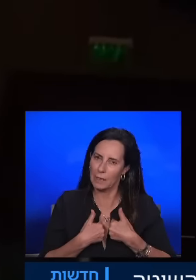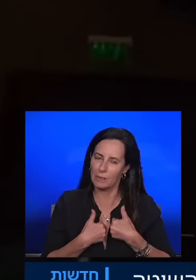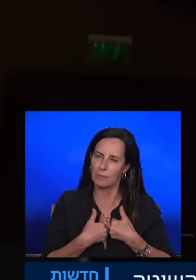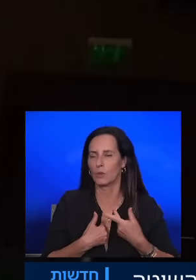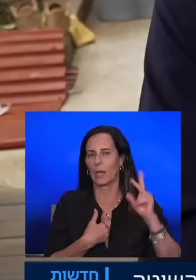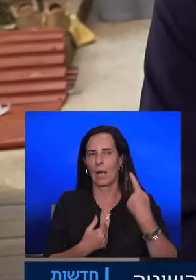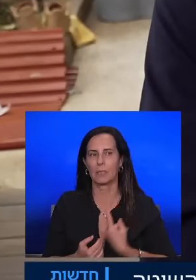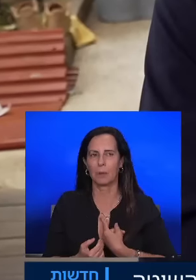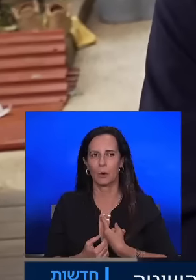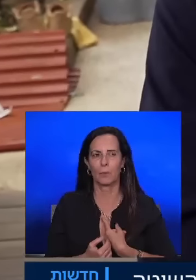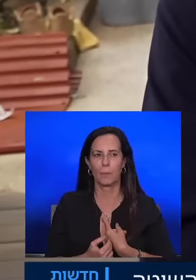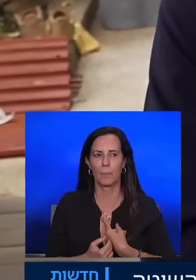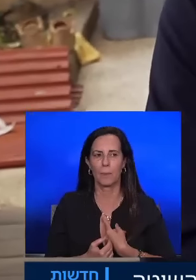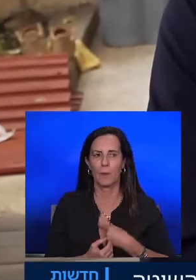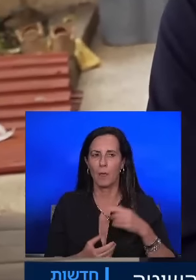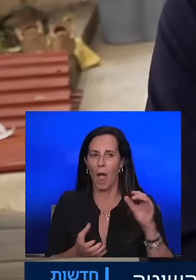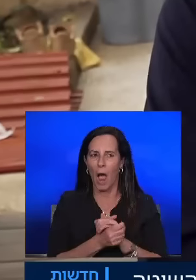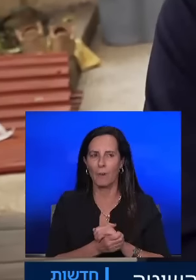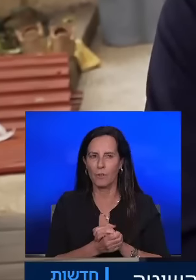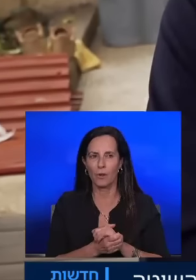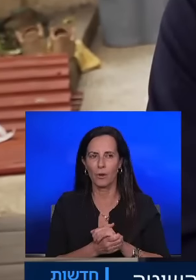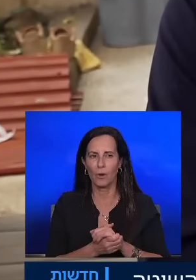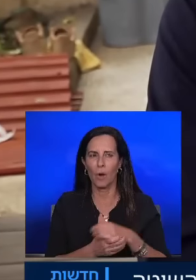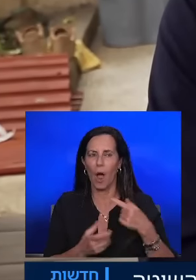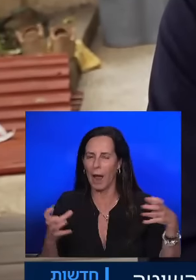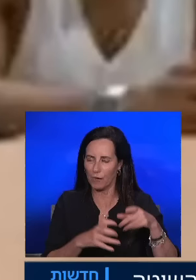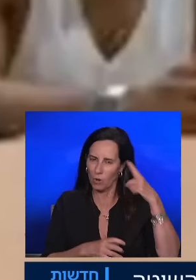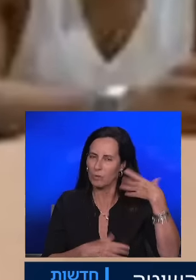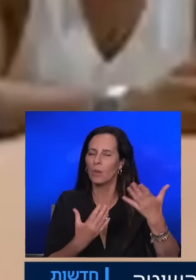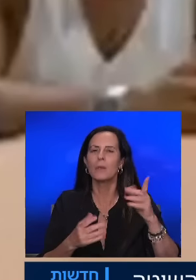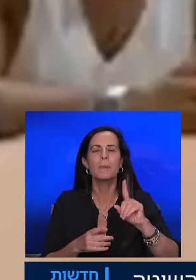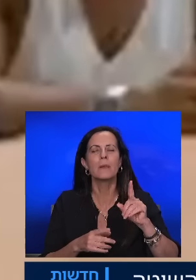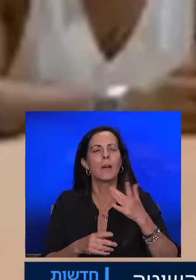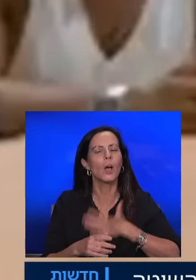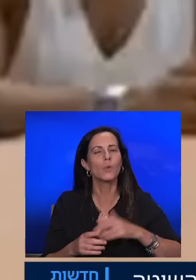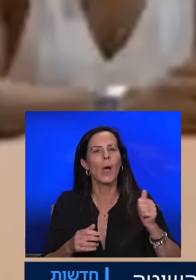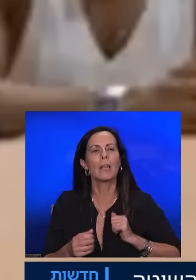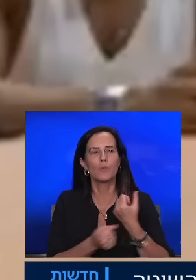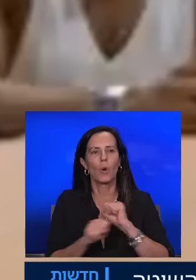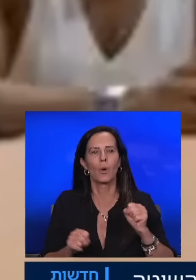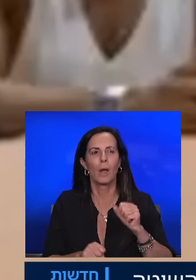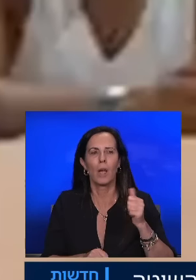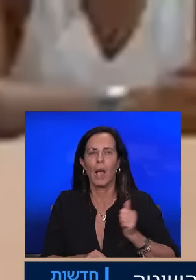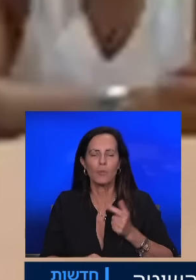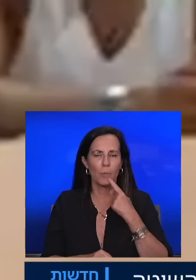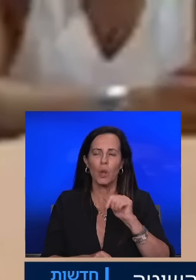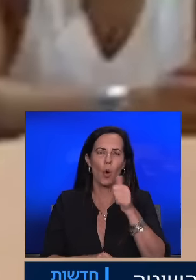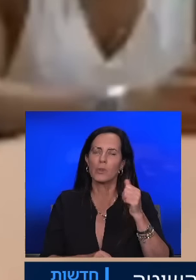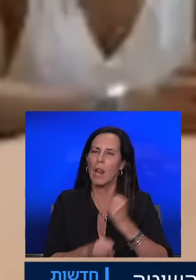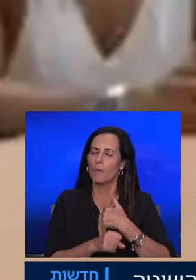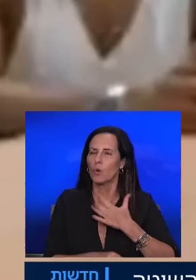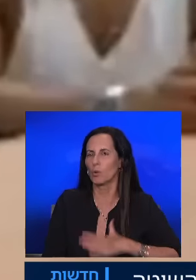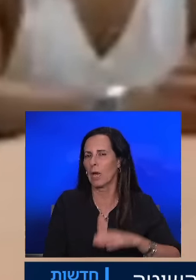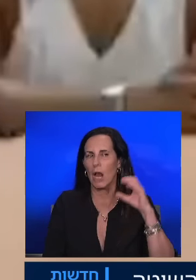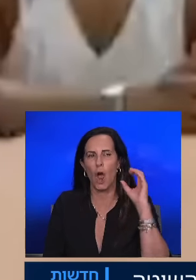יותר לעצמנו. החברות של אריאל אהרוני, אני יודע שהם כיוונו לחיילים משוחררים. החיילים שאומרים, אני לא רוצה לעבוד, אני רוצה להשקיע, אני מאלו שאוהבים